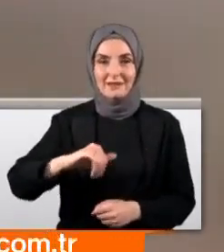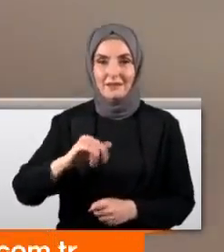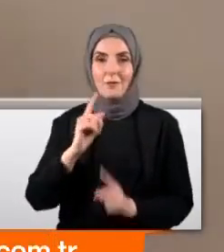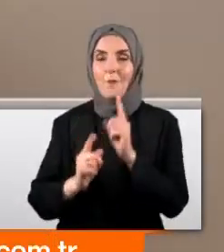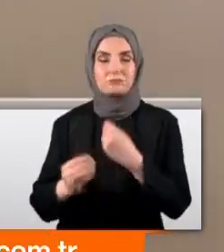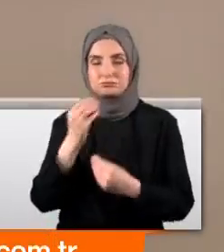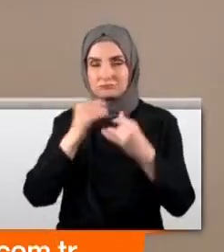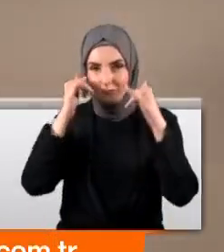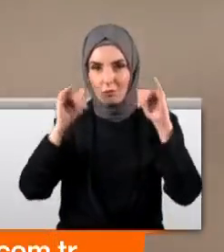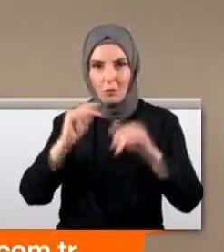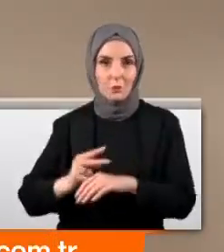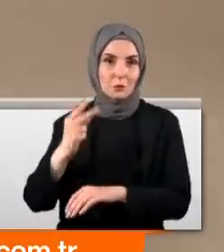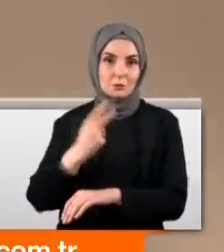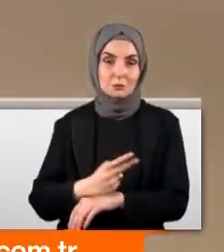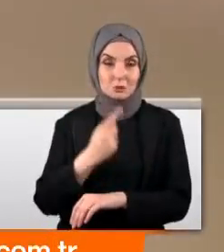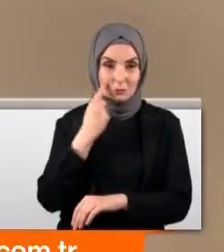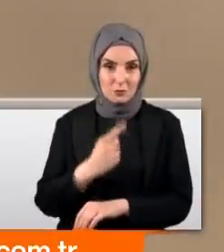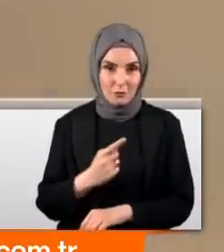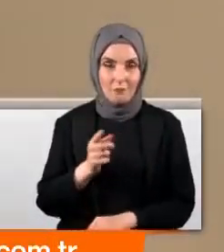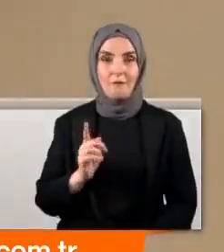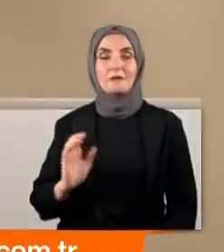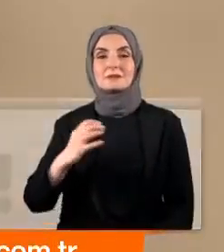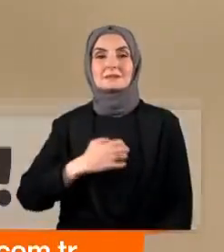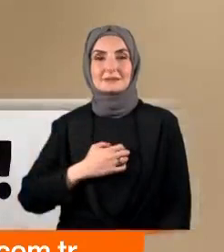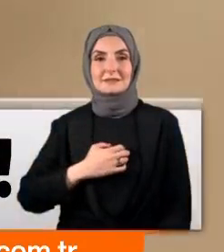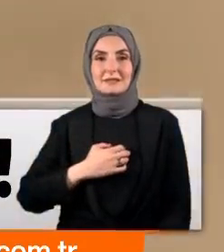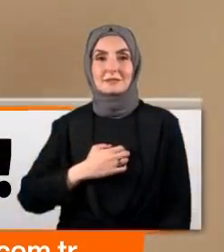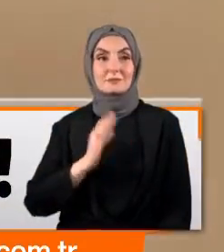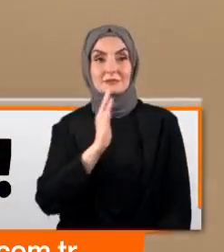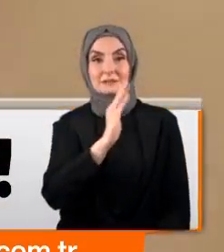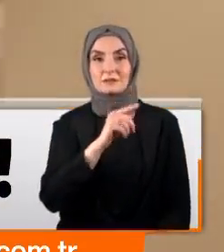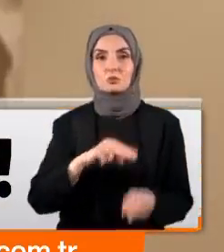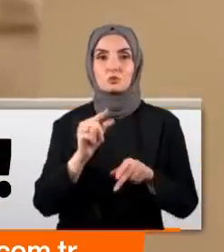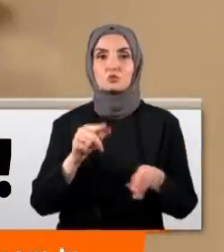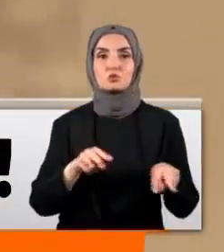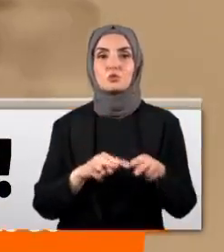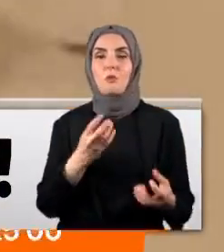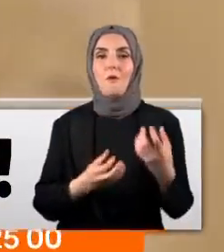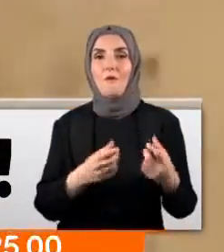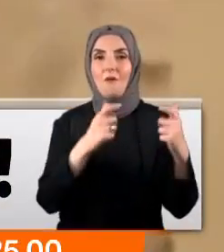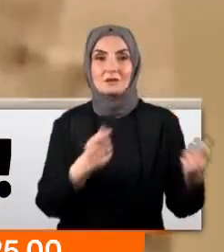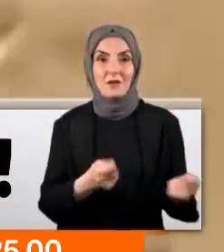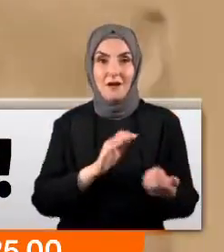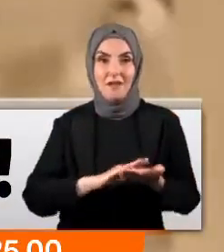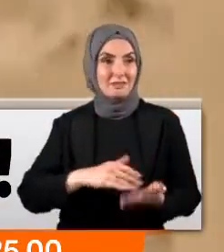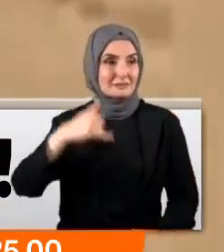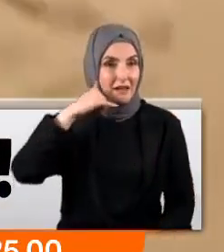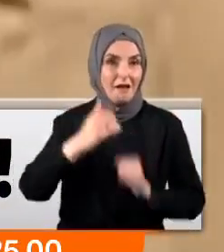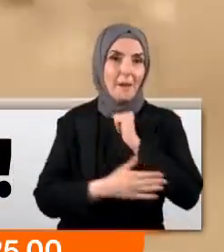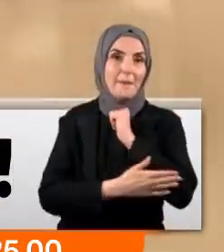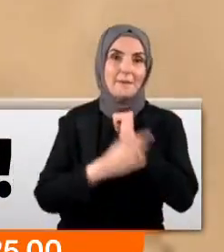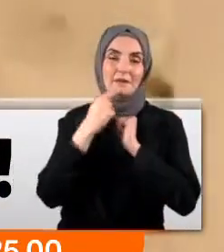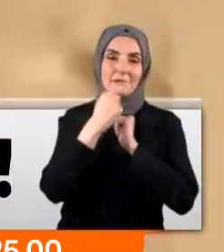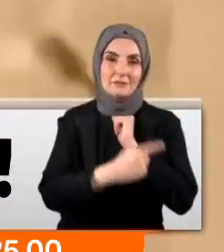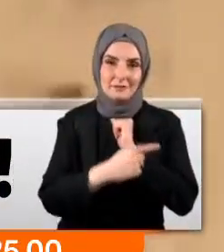Sahibi ilerideki kum ocağında çalışan arkadaşlarını arayıp yardım istedi. Onlar da iş makinesiyle hayvanın geçişini bekledi. Alacak,